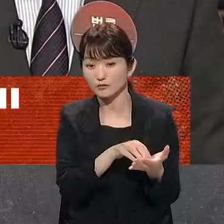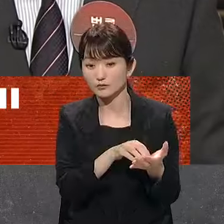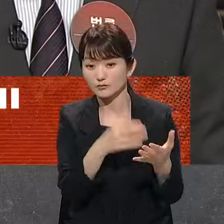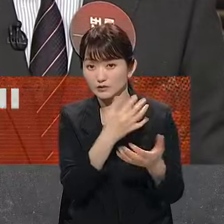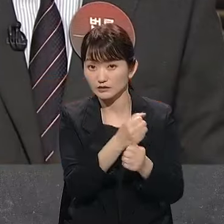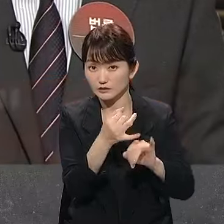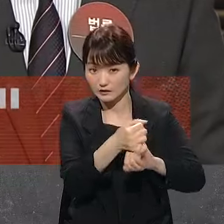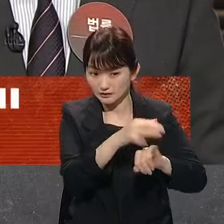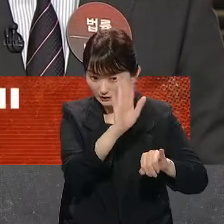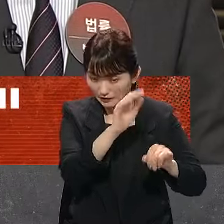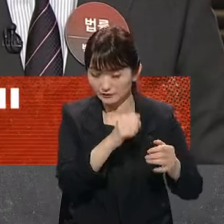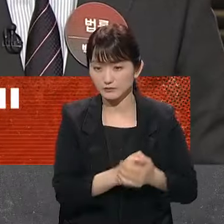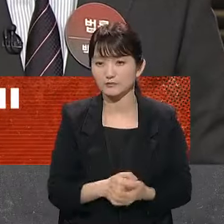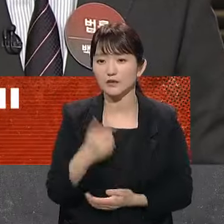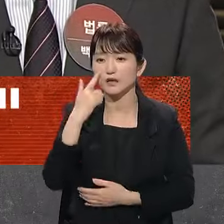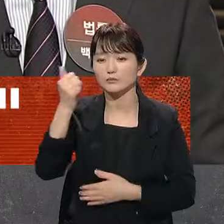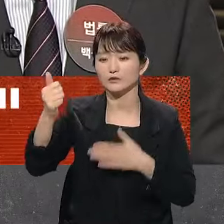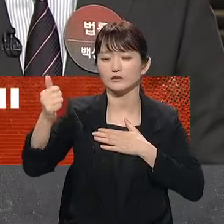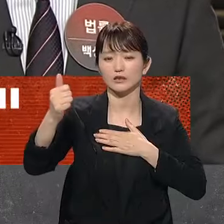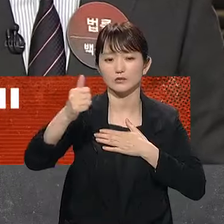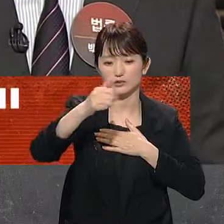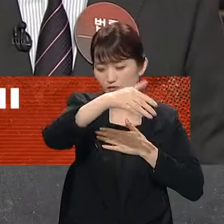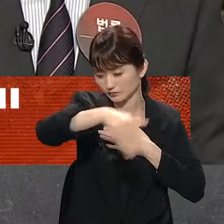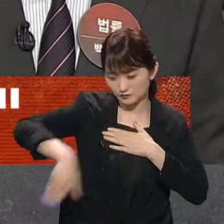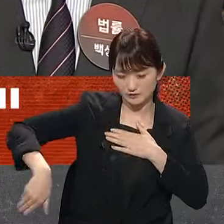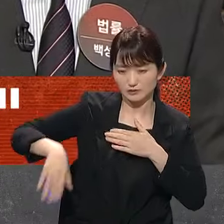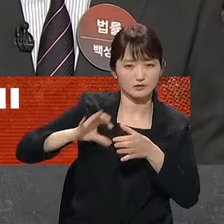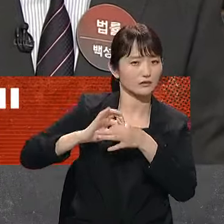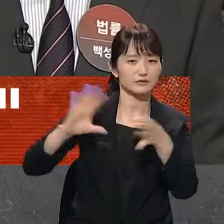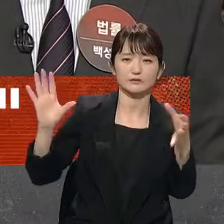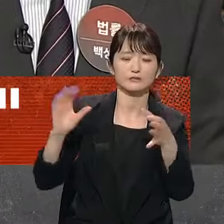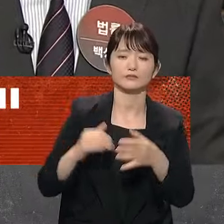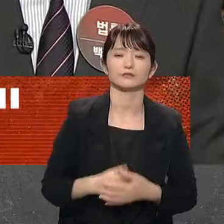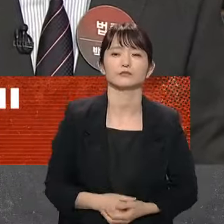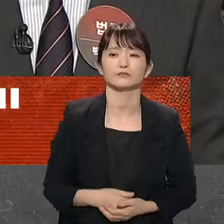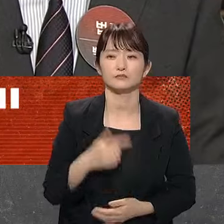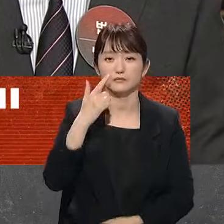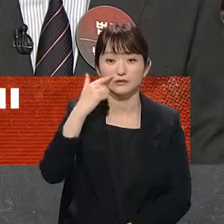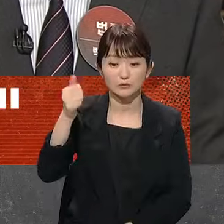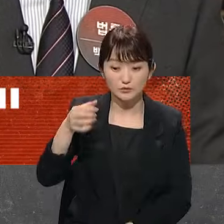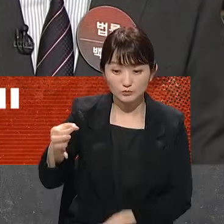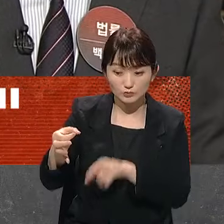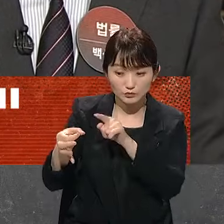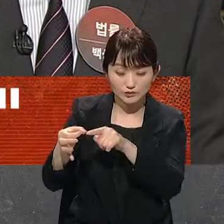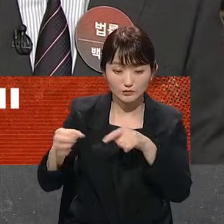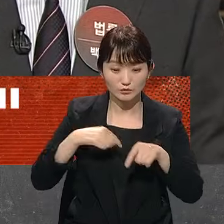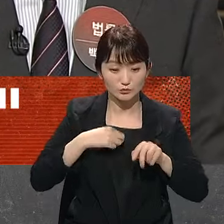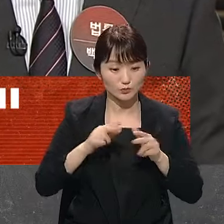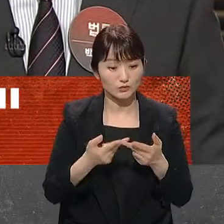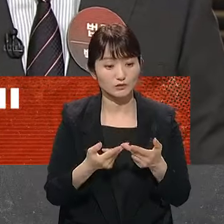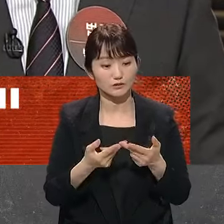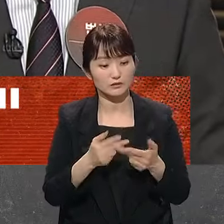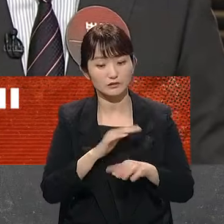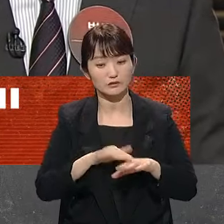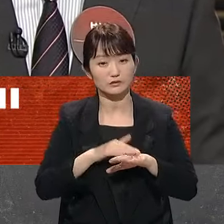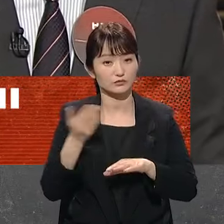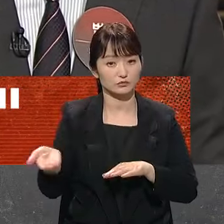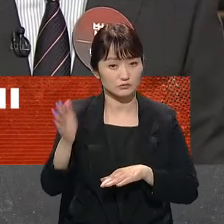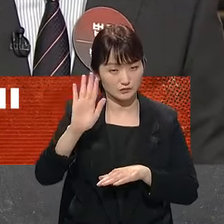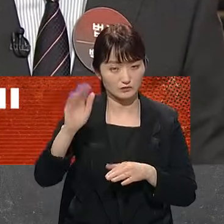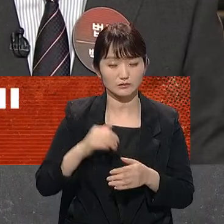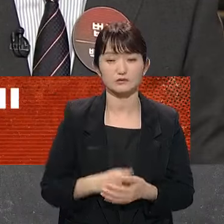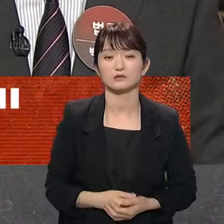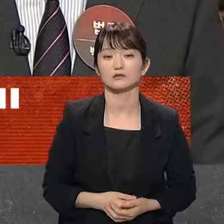아버지가 한 것은 나와 관계가 없다라는 걸 선언을 하고 더 이상 아버지의 그런 금전적인 문제를 본인이 해결해 주지 않겠다라는 걸